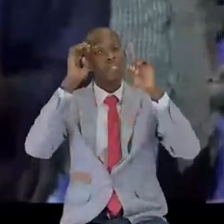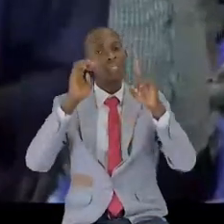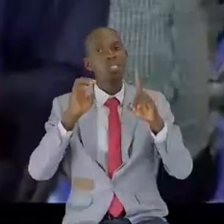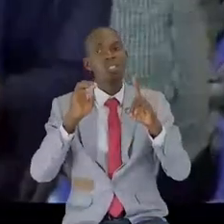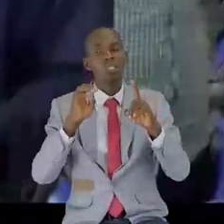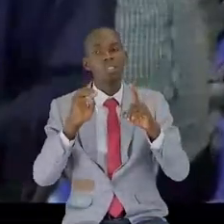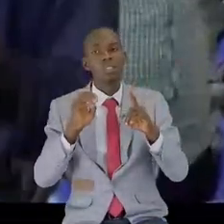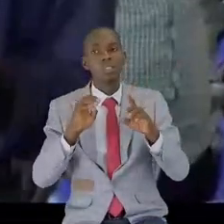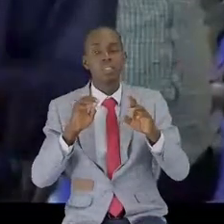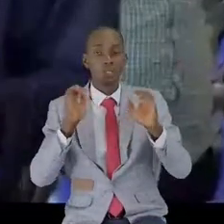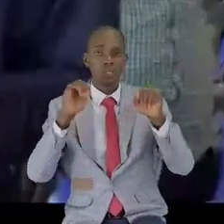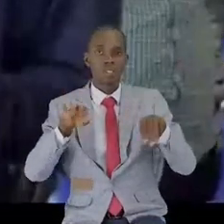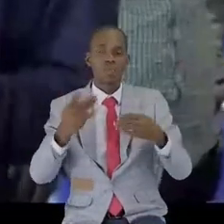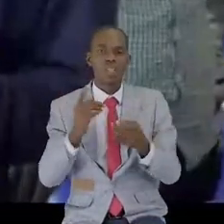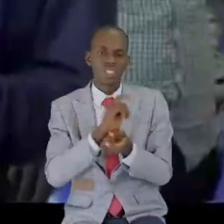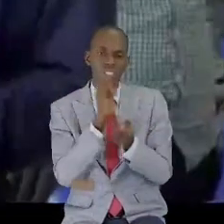Le style de vie transformé,